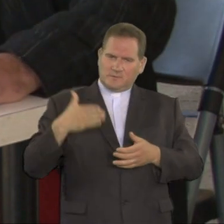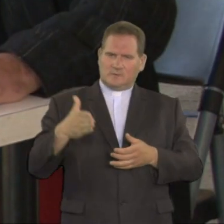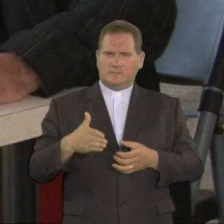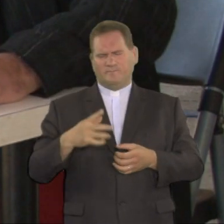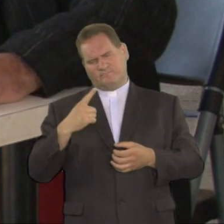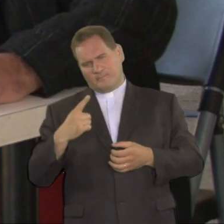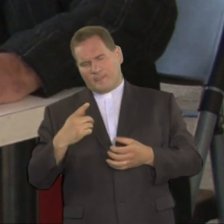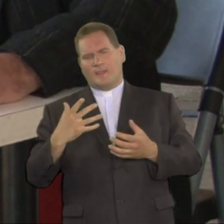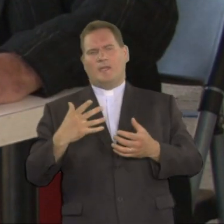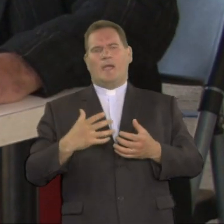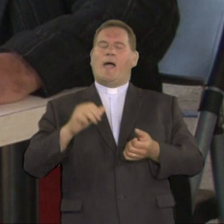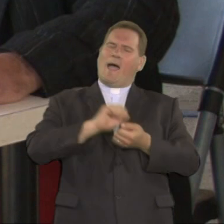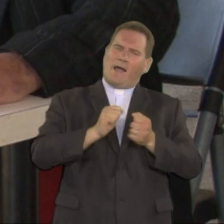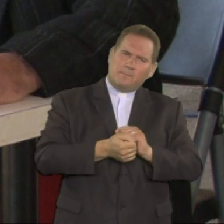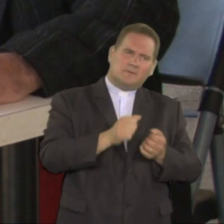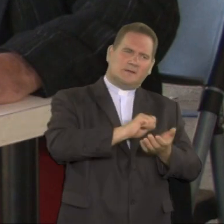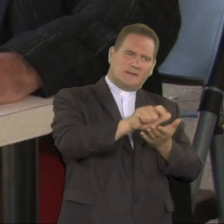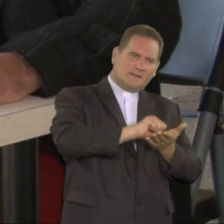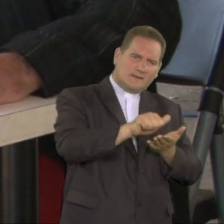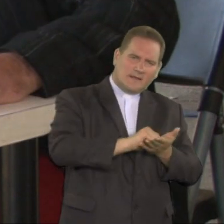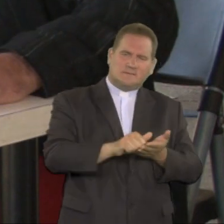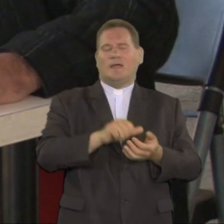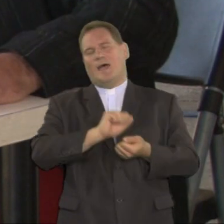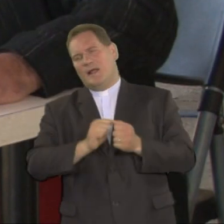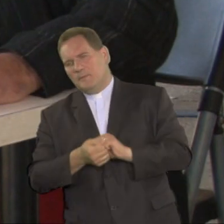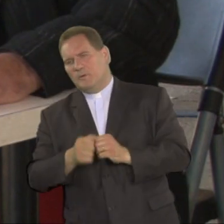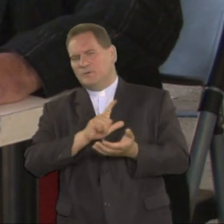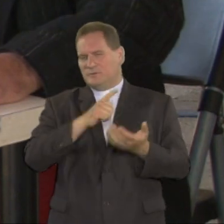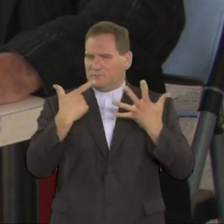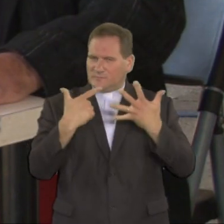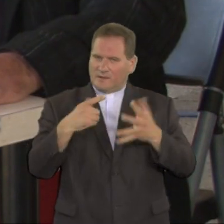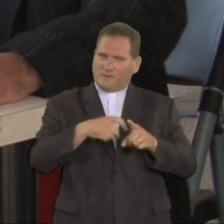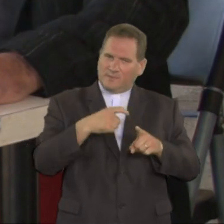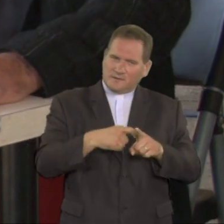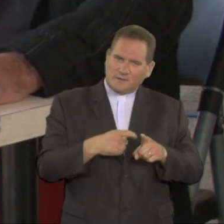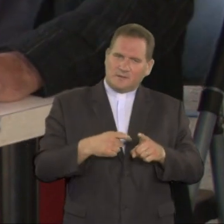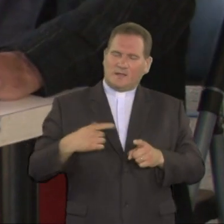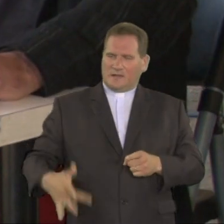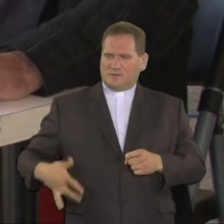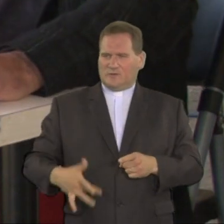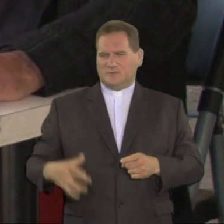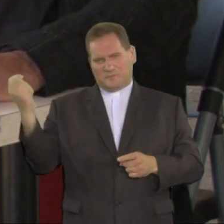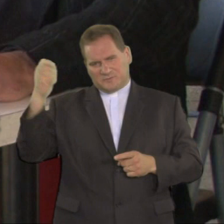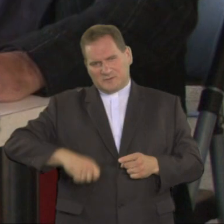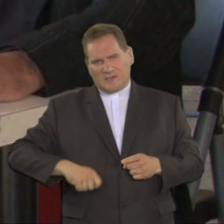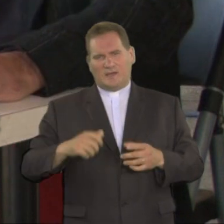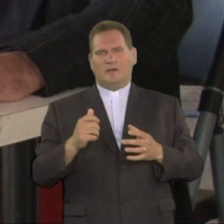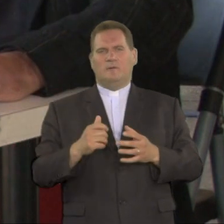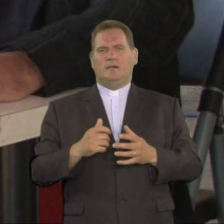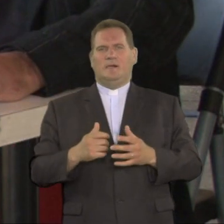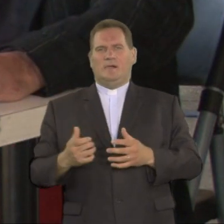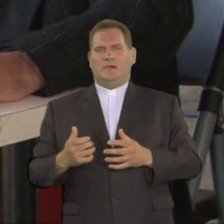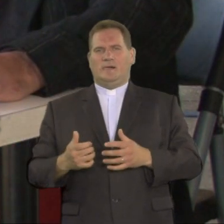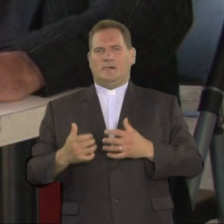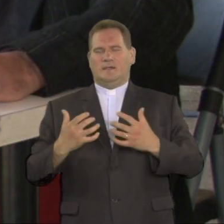tego 11 października, albo 7 października, kiedy książę namiestnik przyjechał. I to władze i elita miasta wyszły sobie, żeby powitać przyjątko takie.